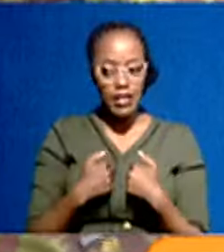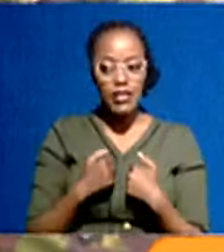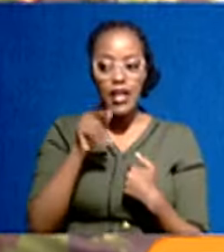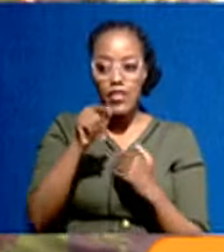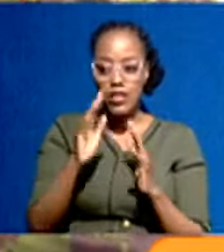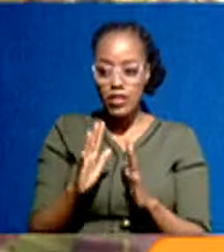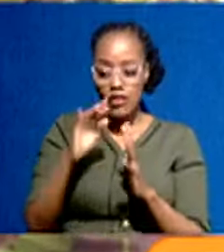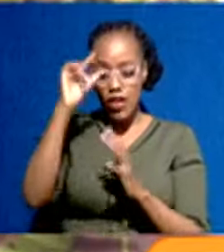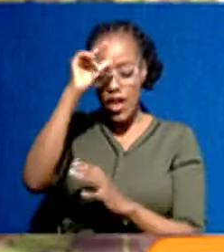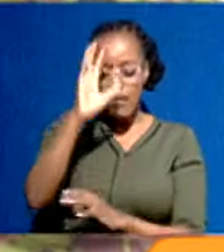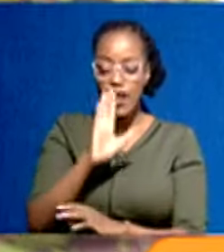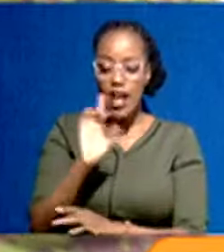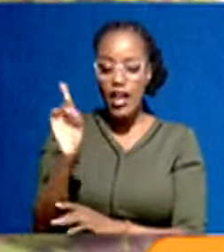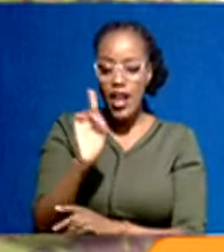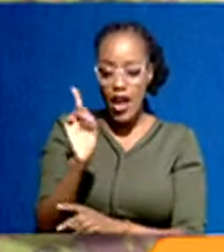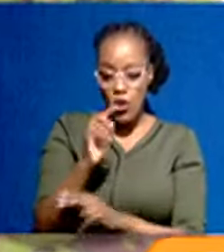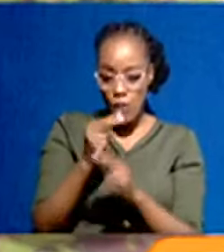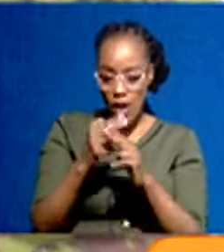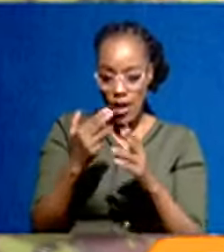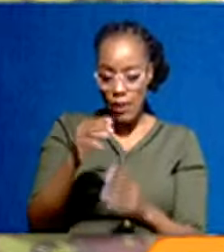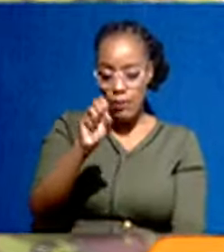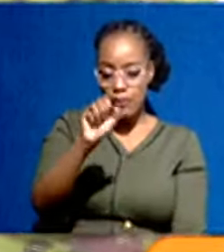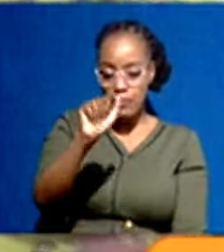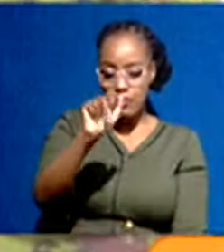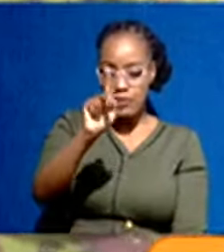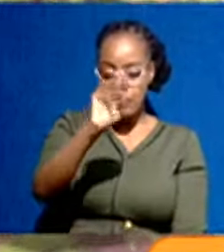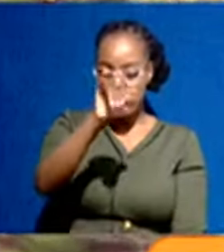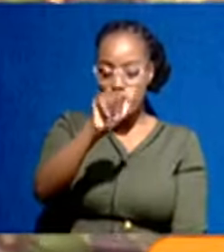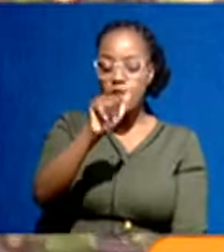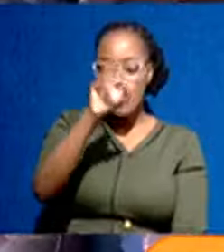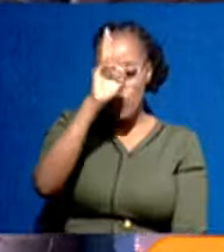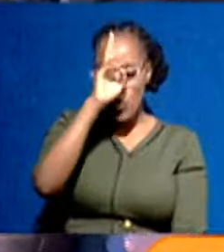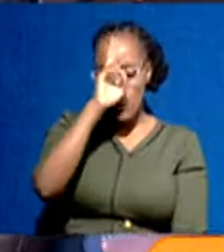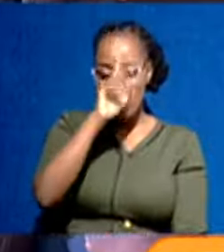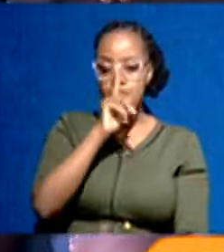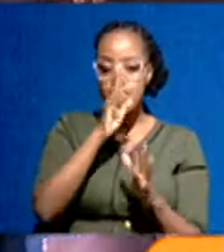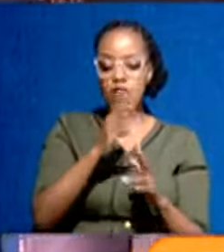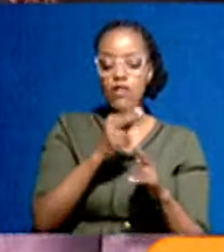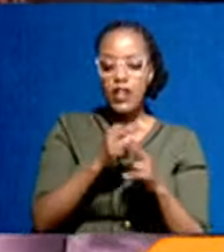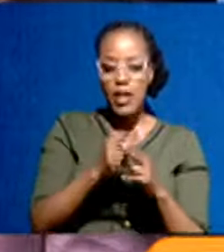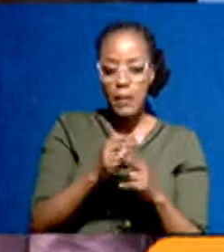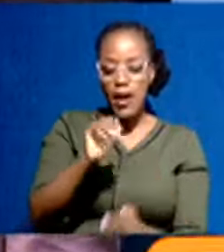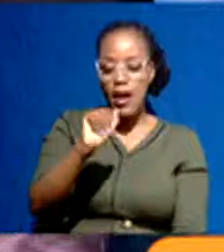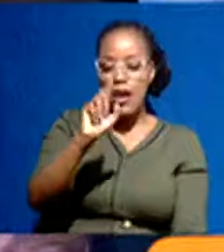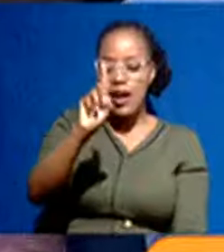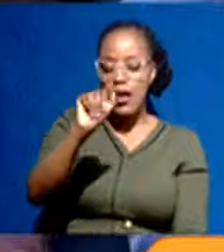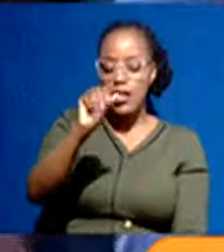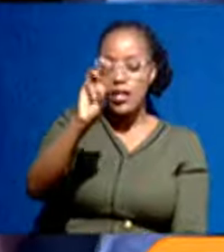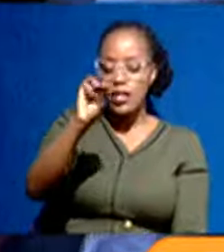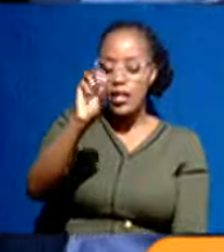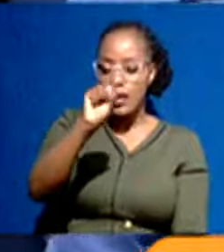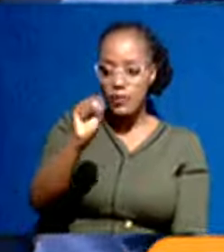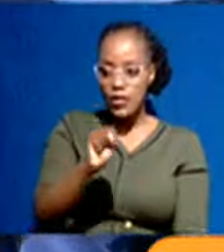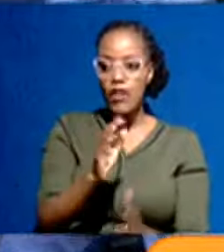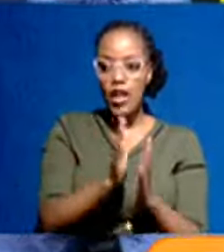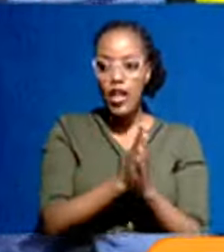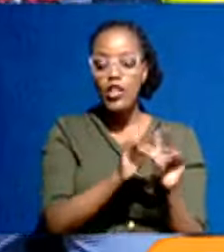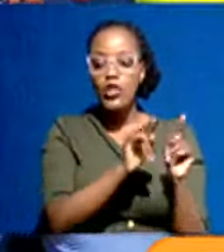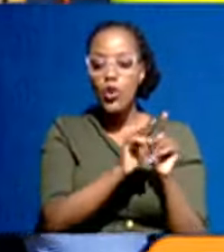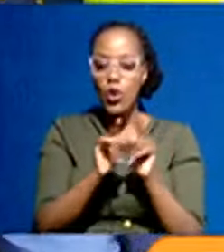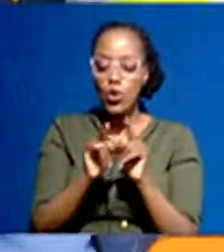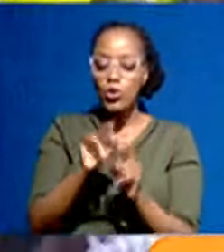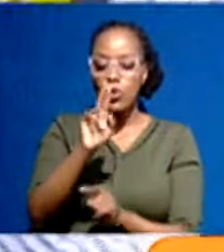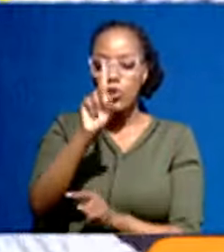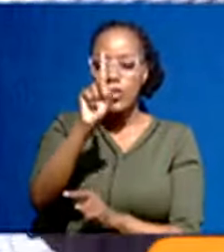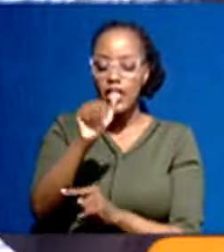iliyohudhuriwa na gavana wa Nairobi Johnson Sakaja, kamanda wa polisi eneo la Nairobi Adamson Bungei na katibu mkuu wa chama cha